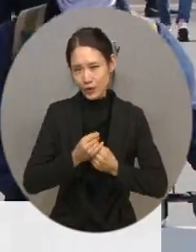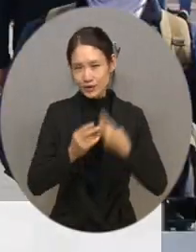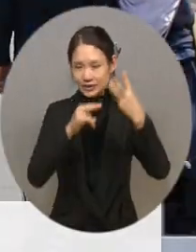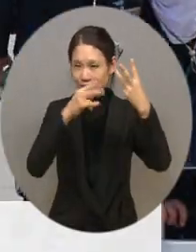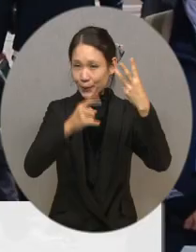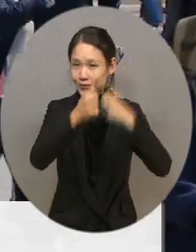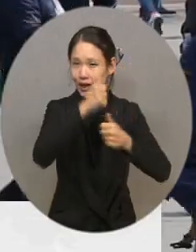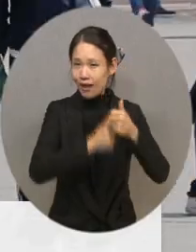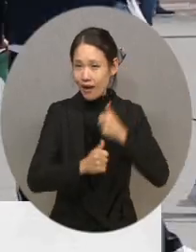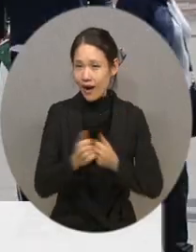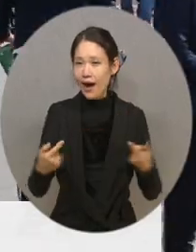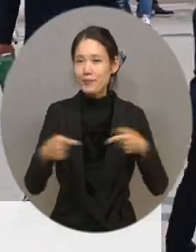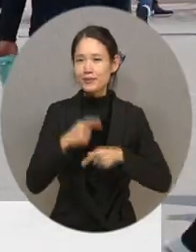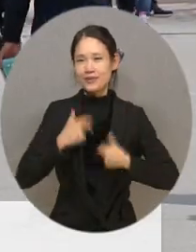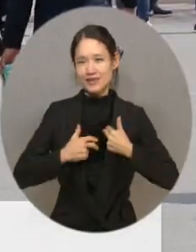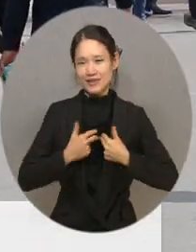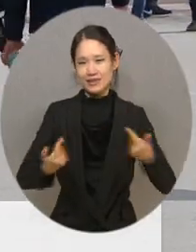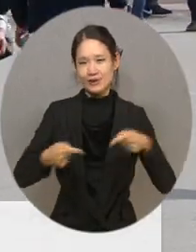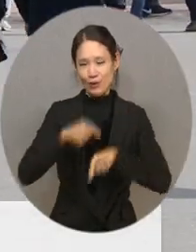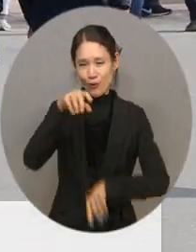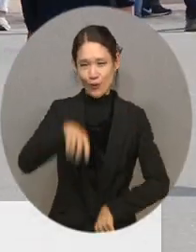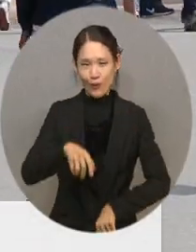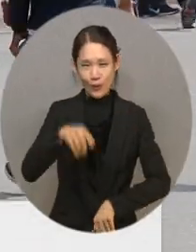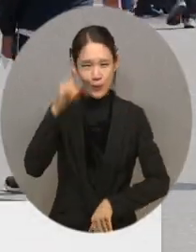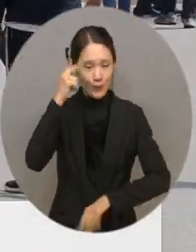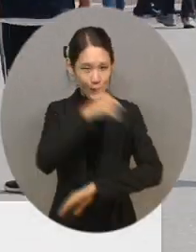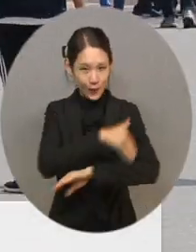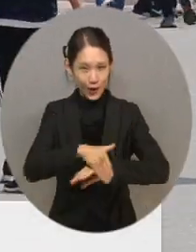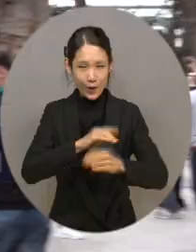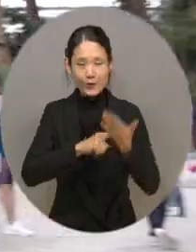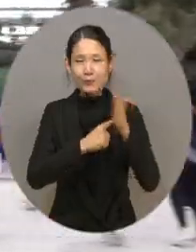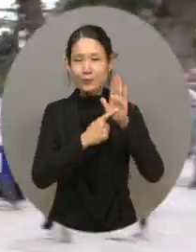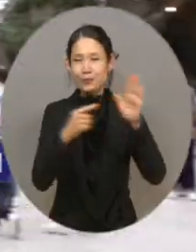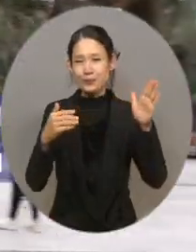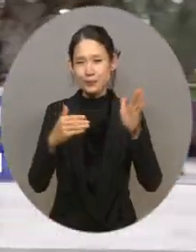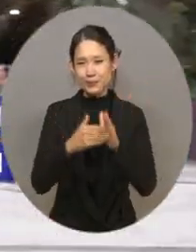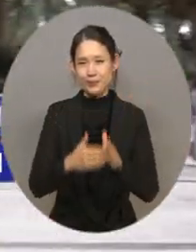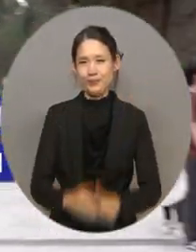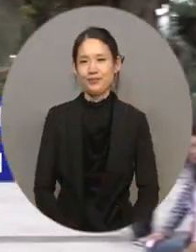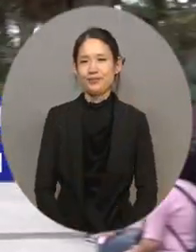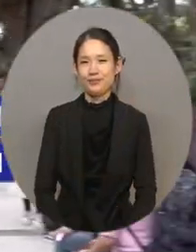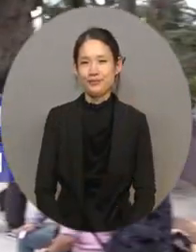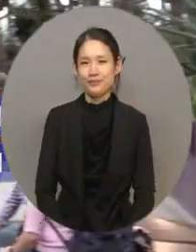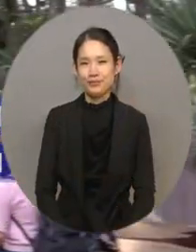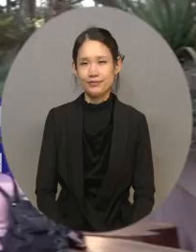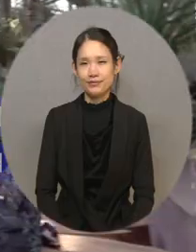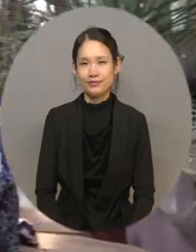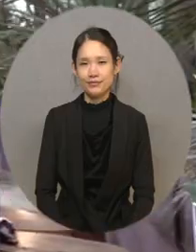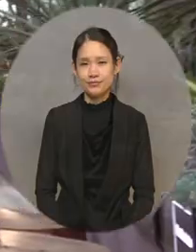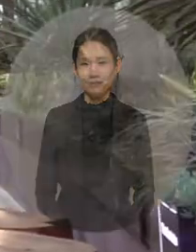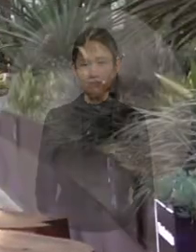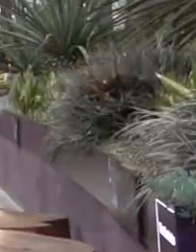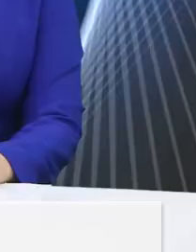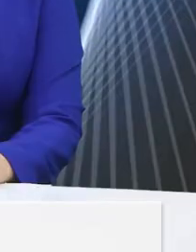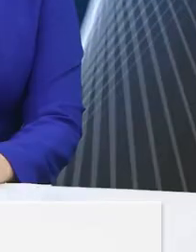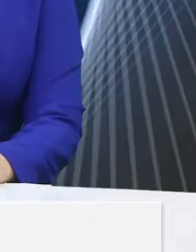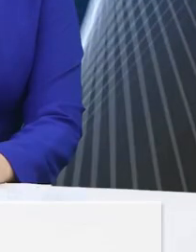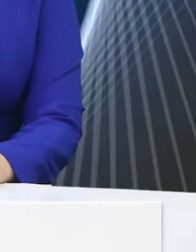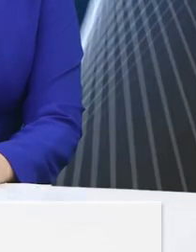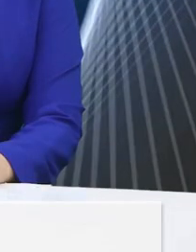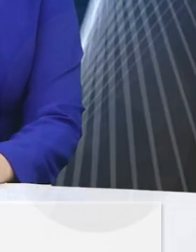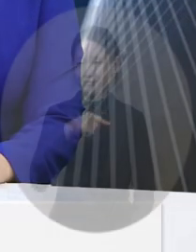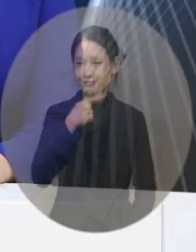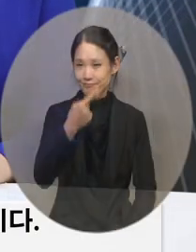3대가 함께 즐기는 공간으로 변모시킬 계획을 밝혔습니다. 복지TV 뉴스 이서입니다.